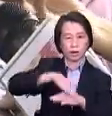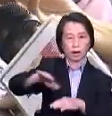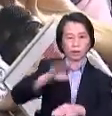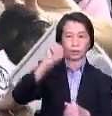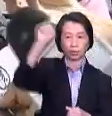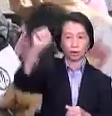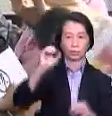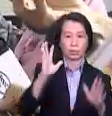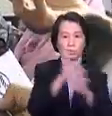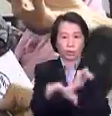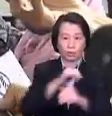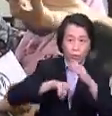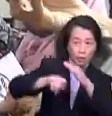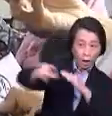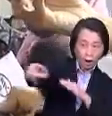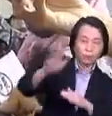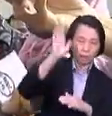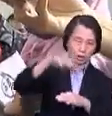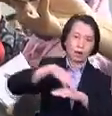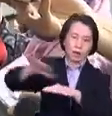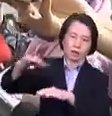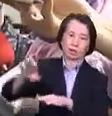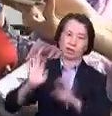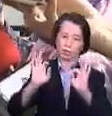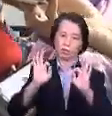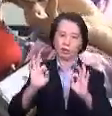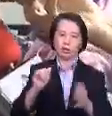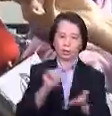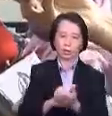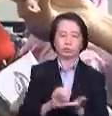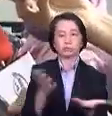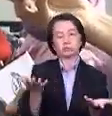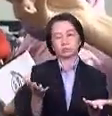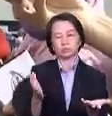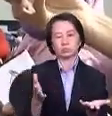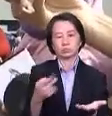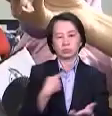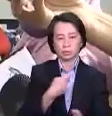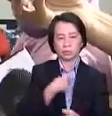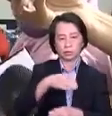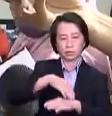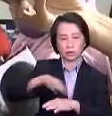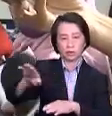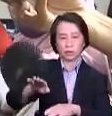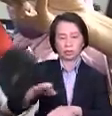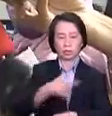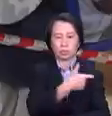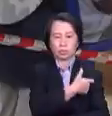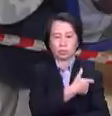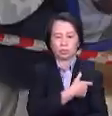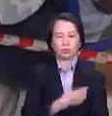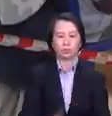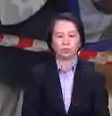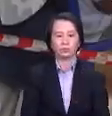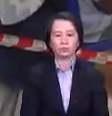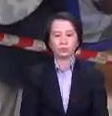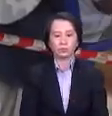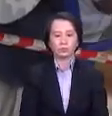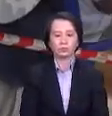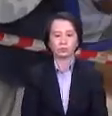Sabah, Sarawak, pedalaman. Mungkin pulau juga adalah pilihan untuk kita hantar vaksin satu dos ni.